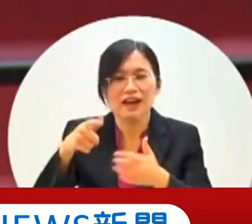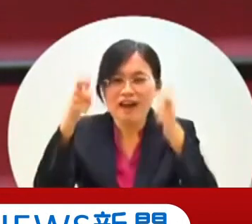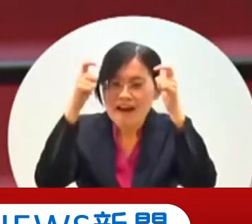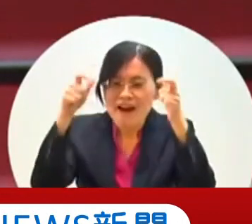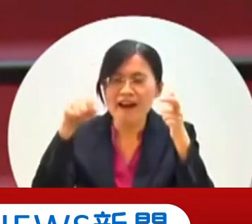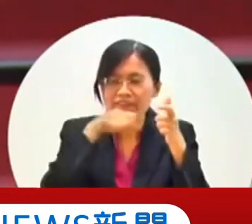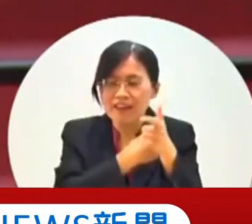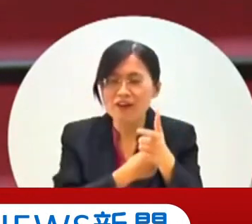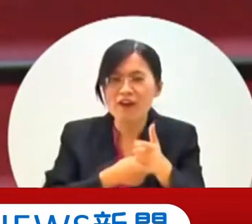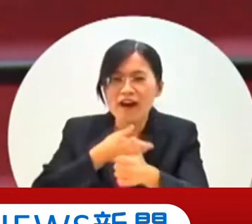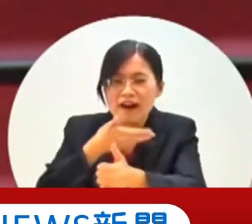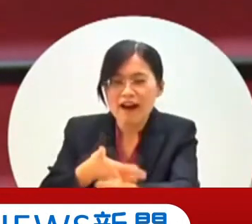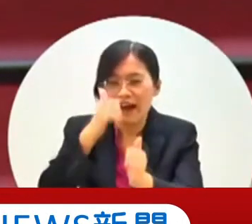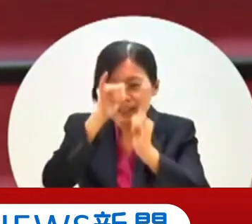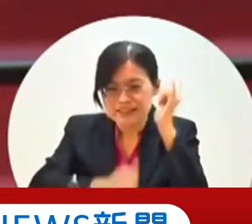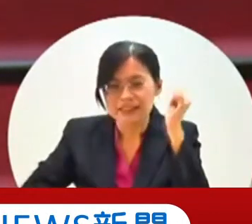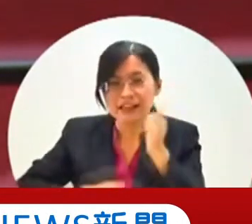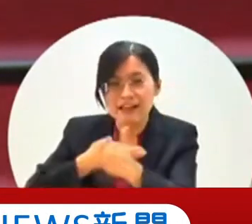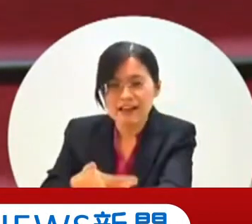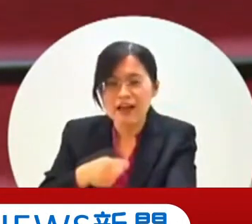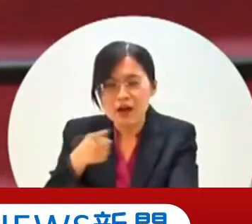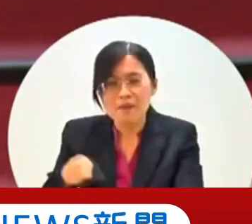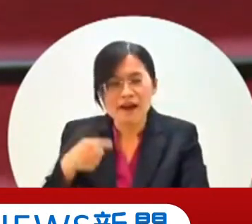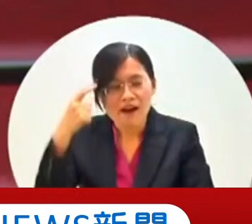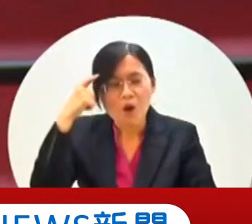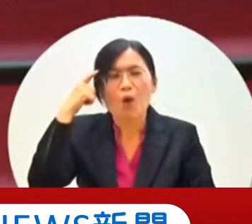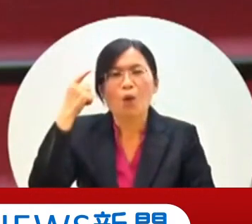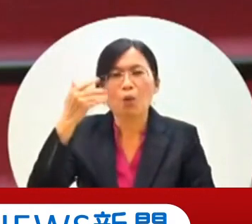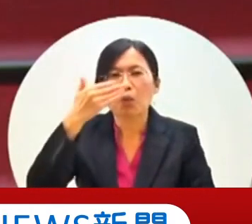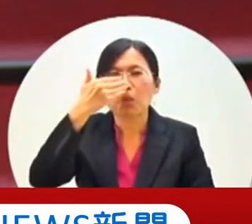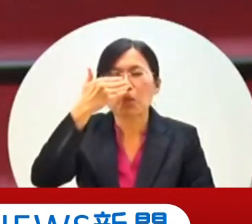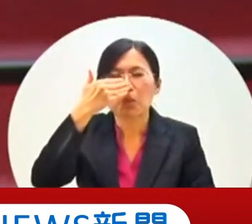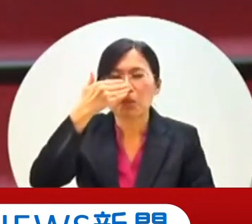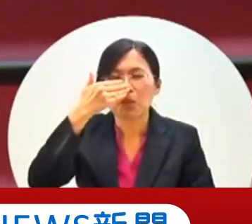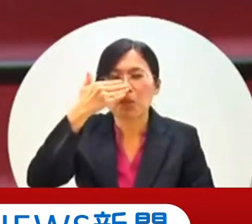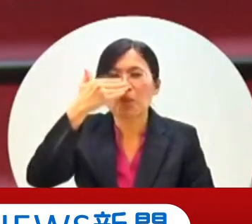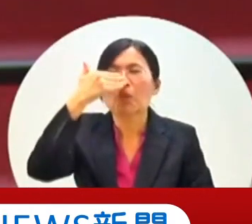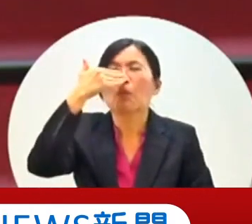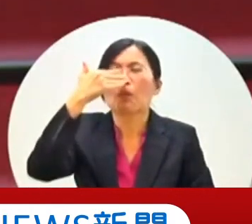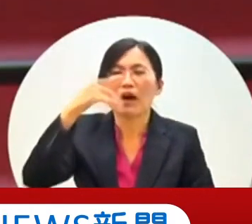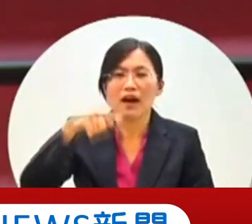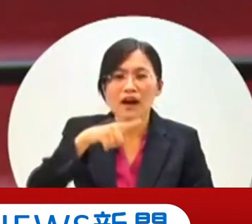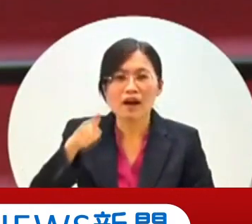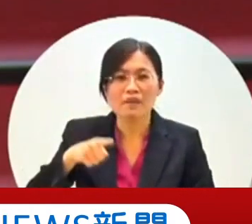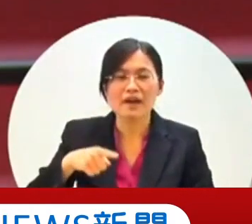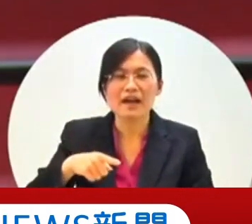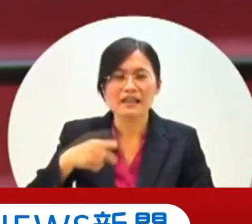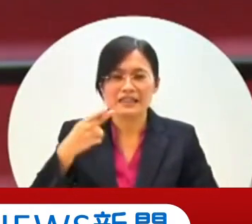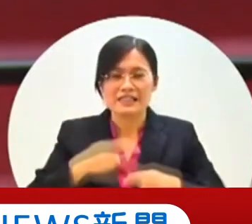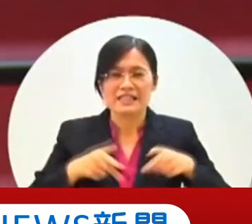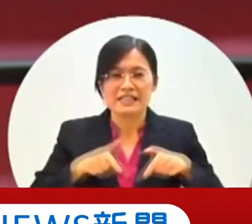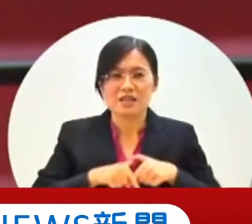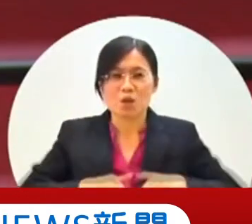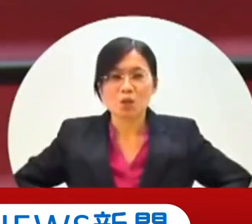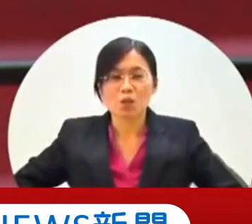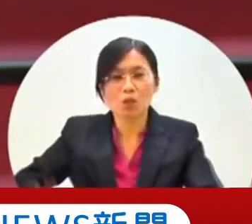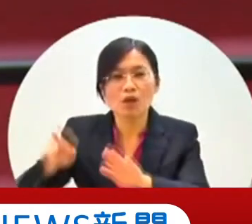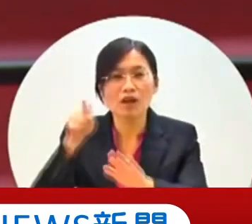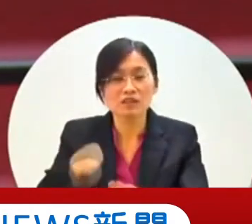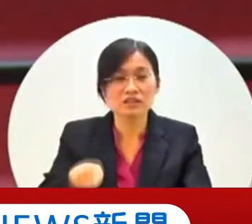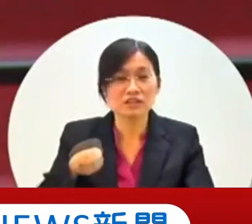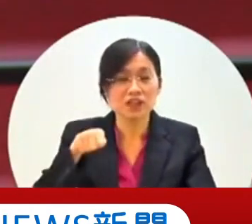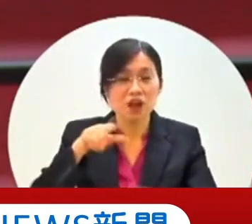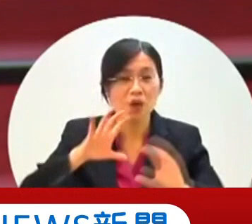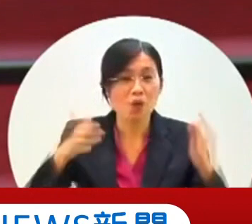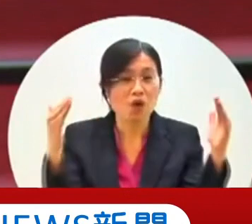手中时，他们能够感到骄傲，能够满怀信心地继续前行。因为这个地方、这个国家